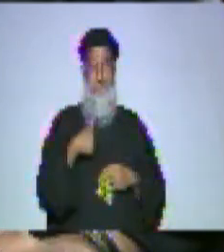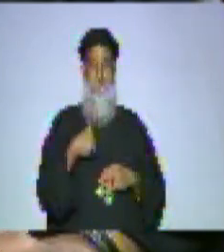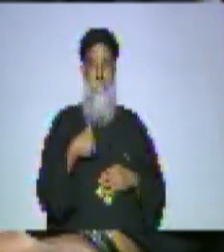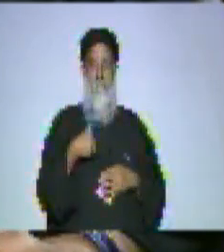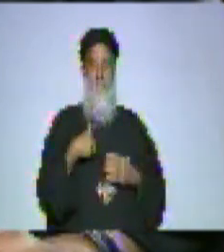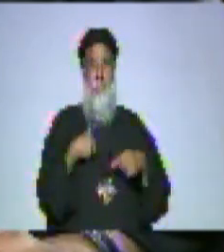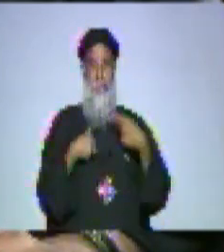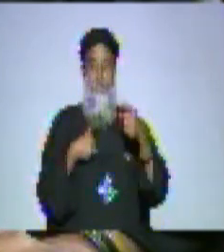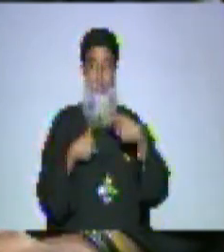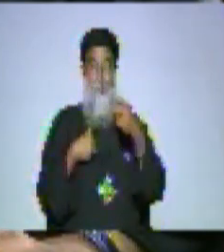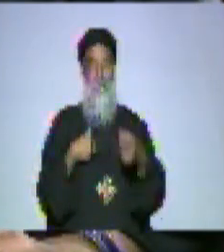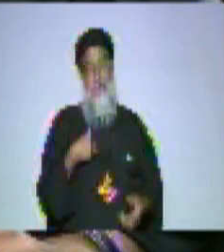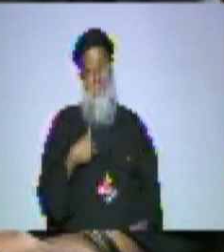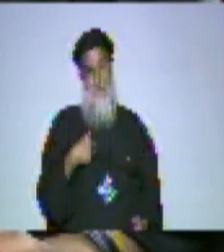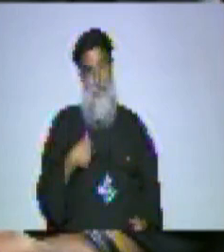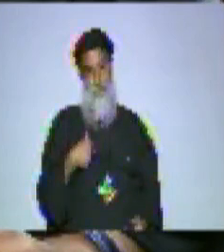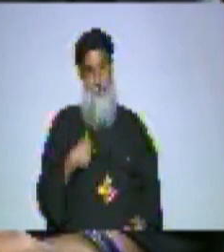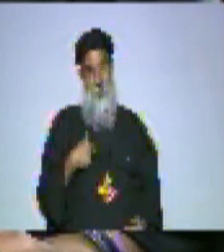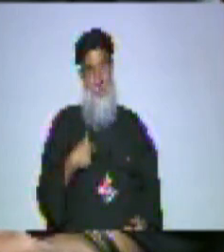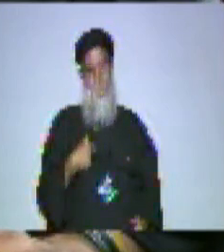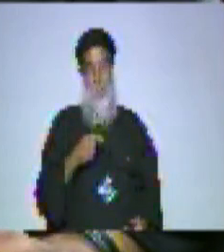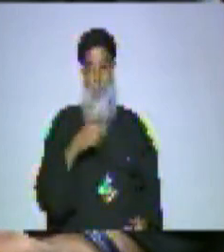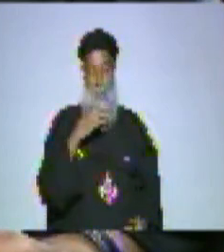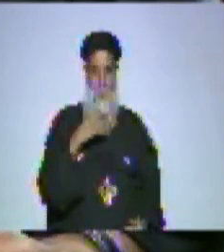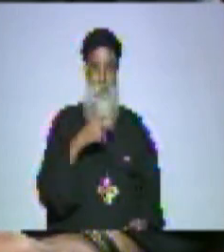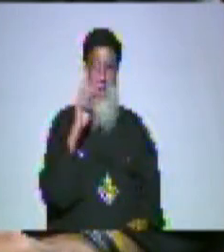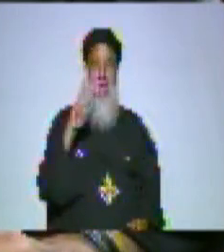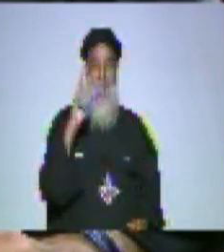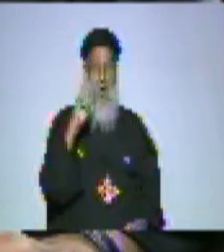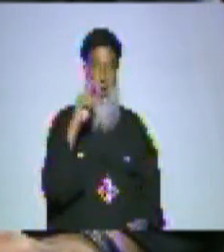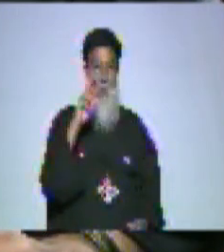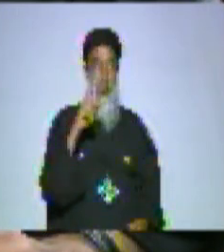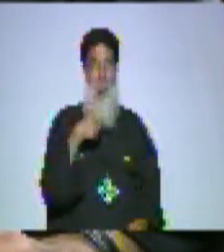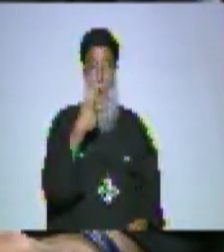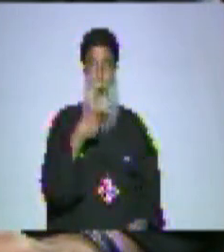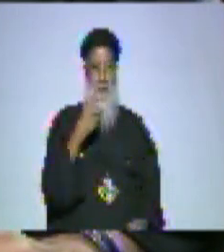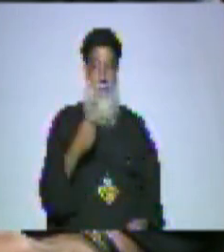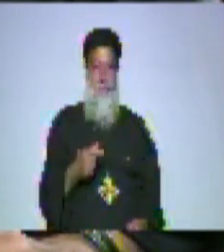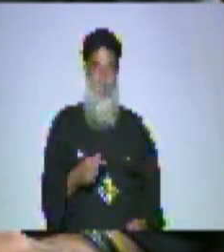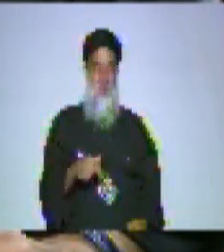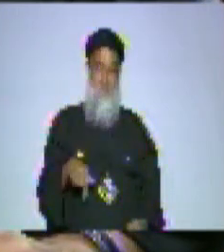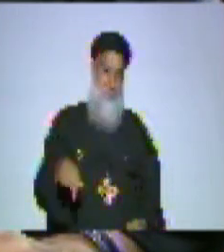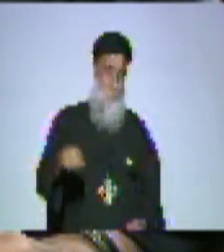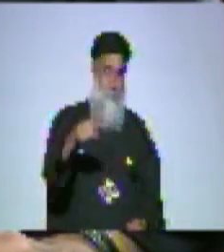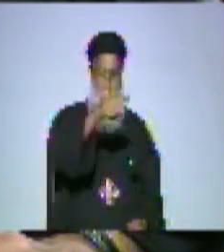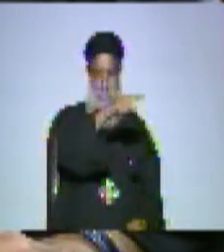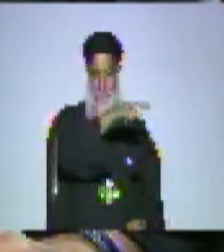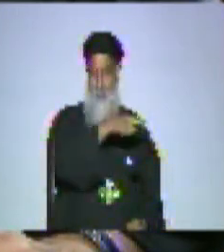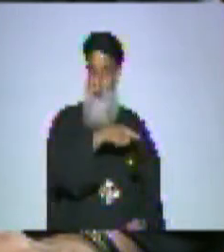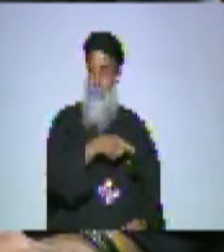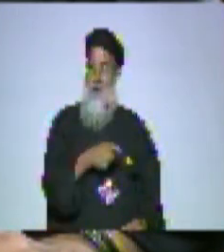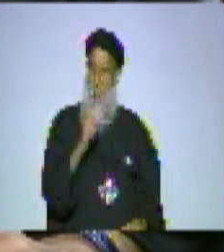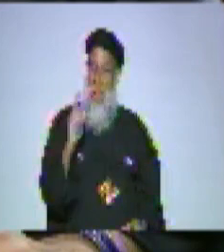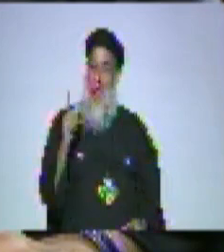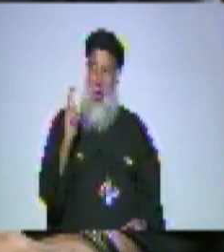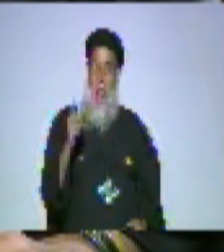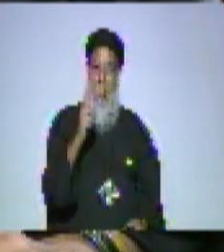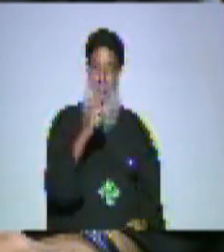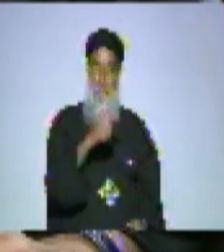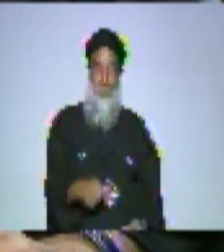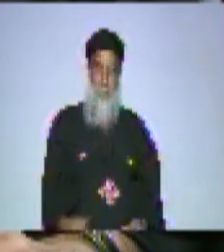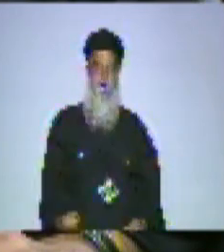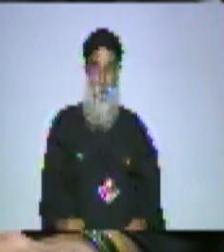باستمرار مثلا بيتنمر عليا بيتريق علي بيخليني اخطيت يعني نسخه في وسط القاعده حاجه زي كده